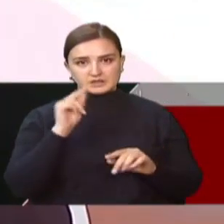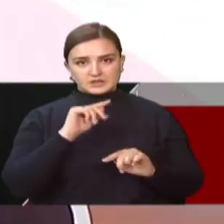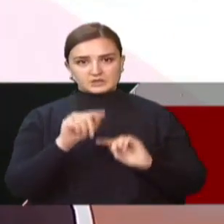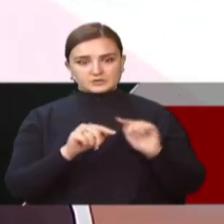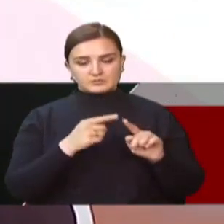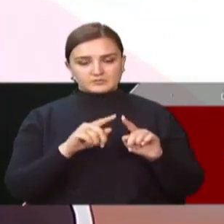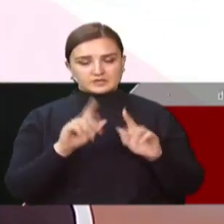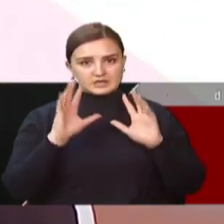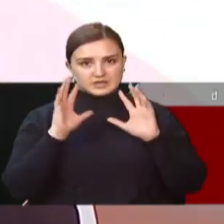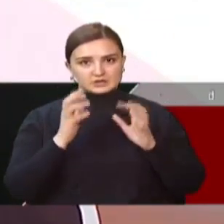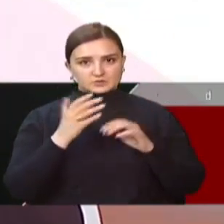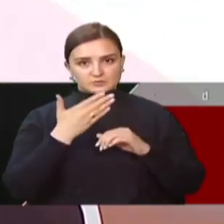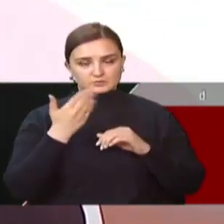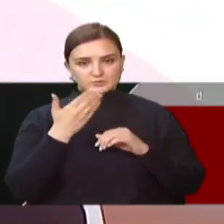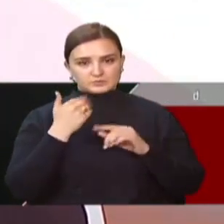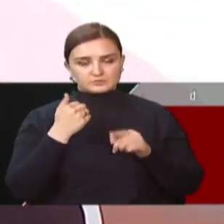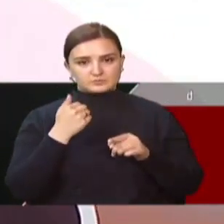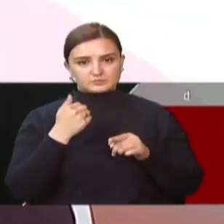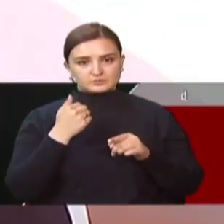ara seriozul.